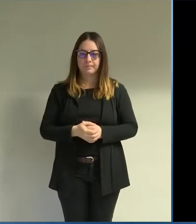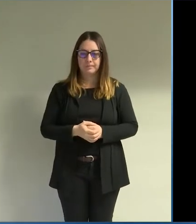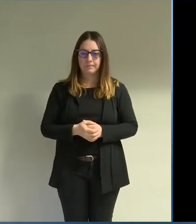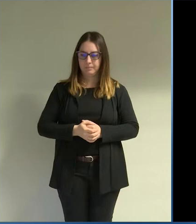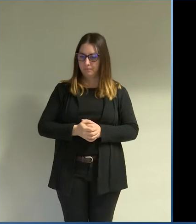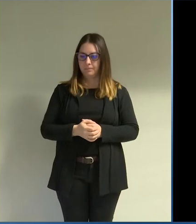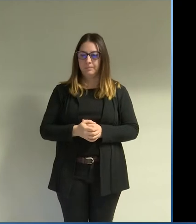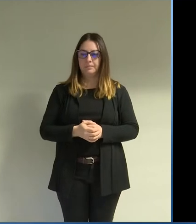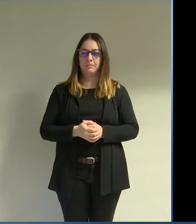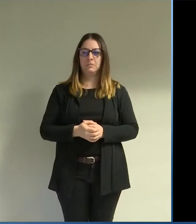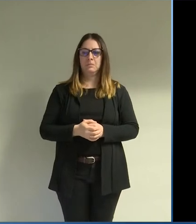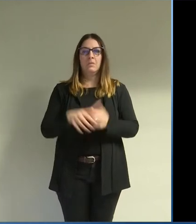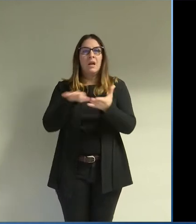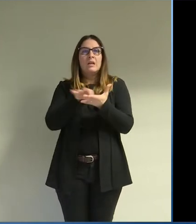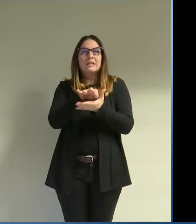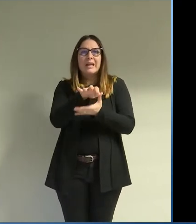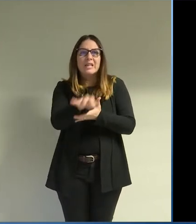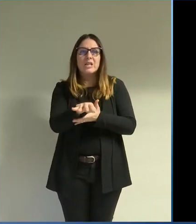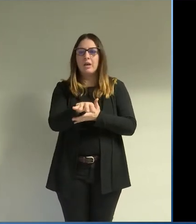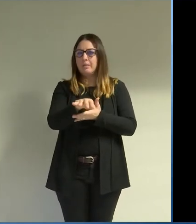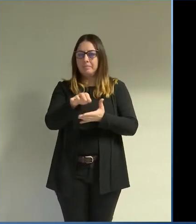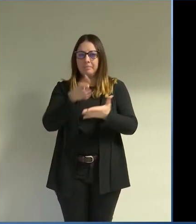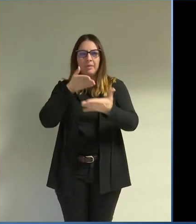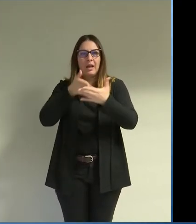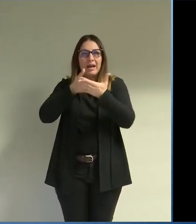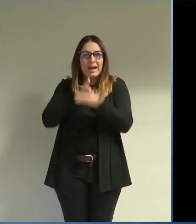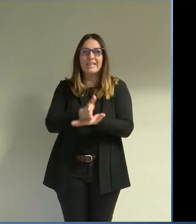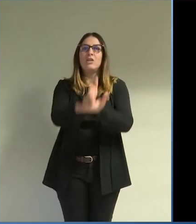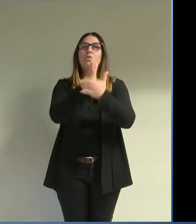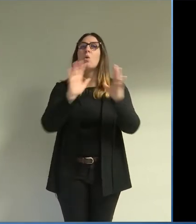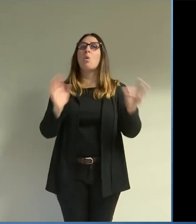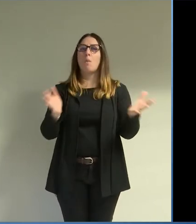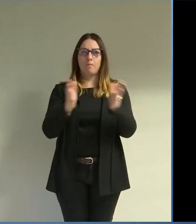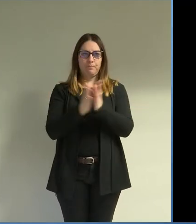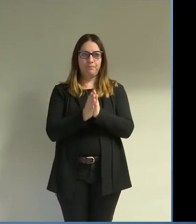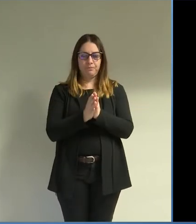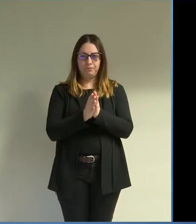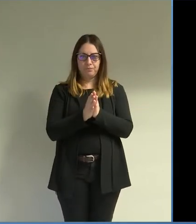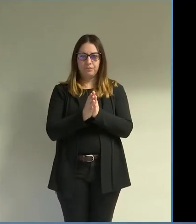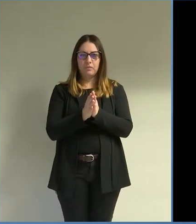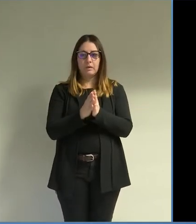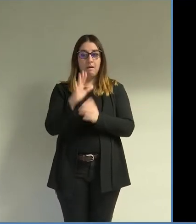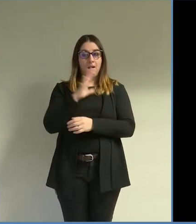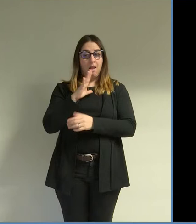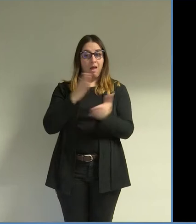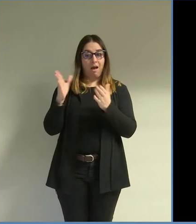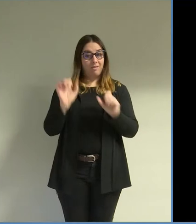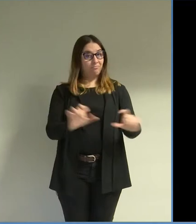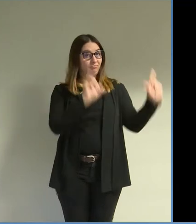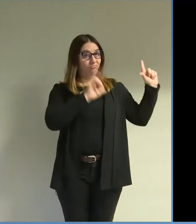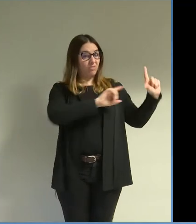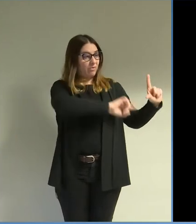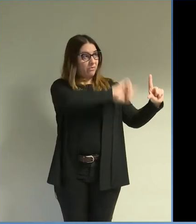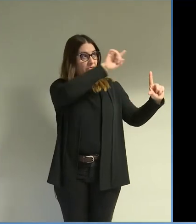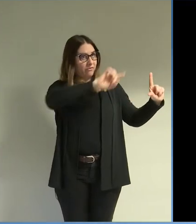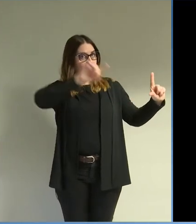la stratégie de résilience alors je vous ai fait que josé nous avons ici un petit un petit dessin